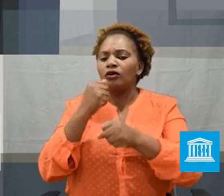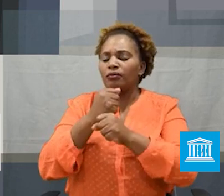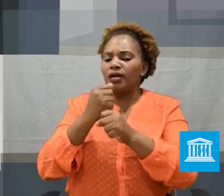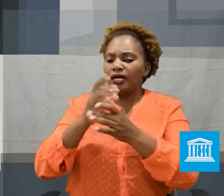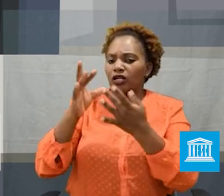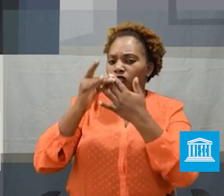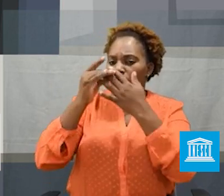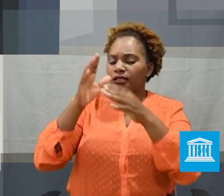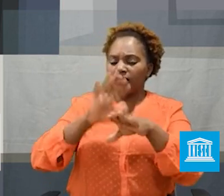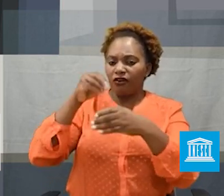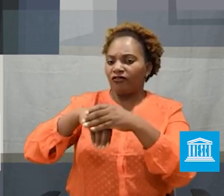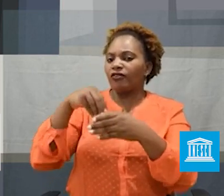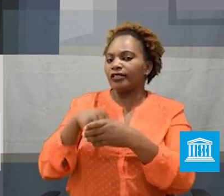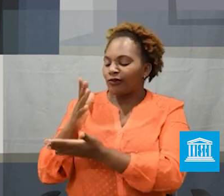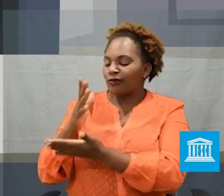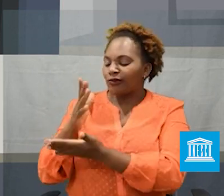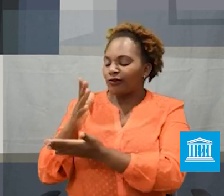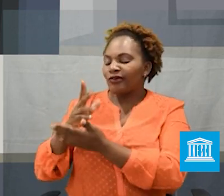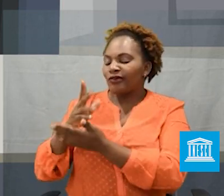tsara ny safidinao amin'ny andron'ny fifidianana.